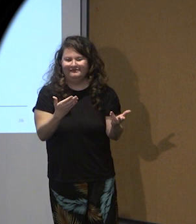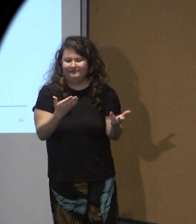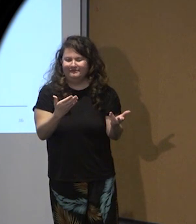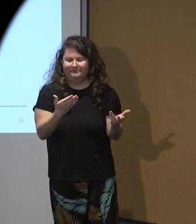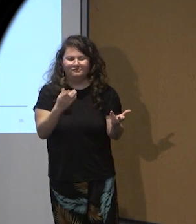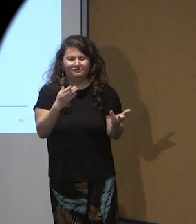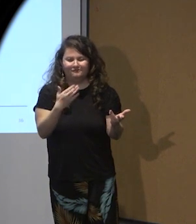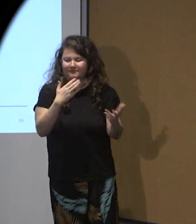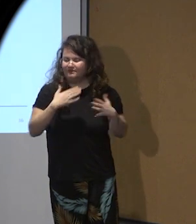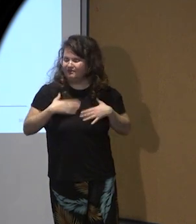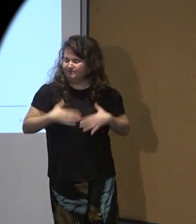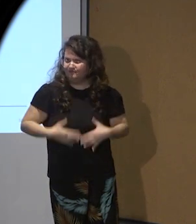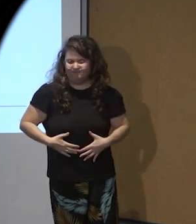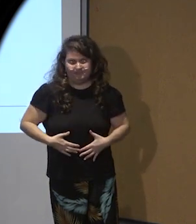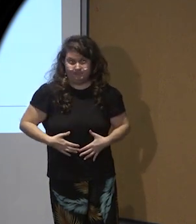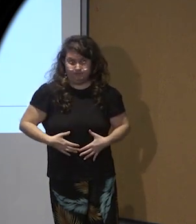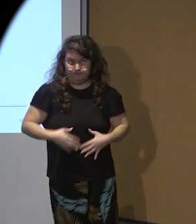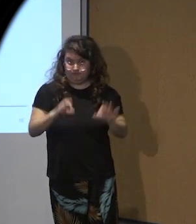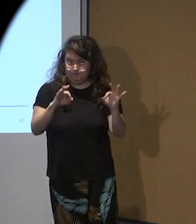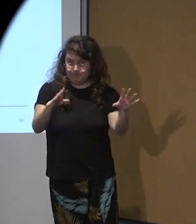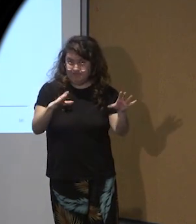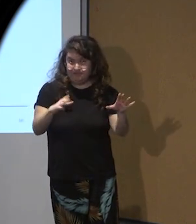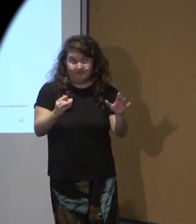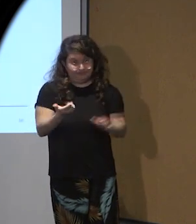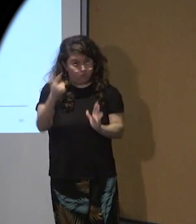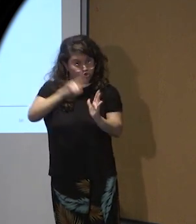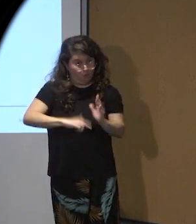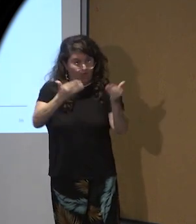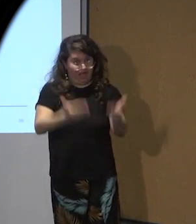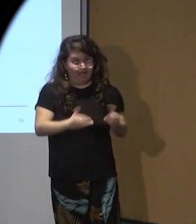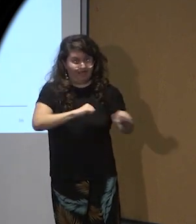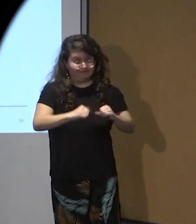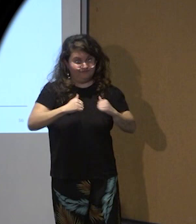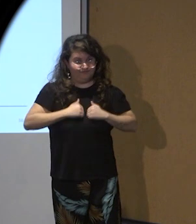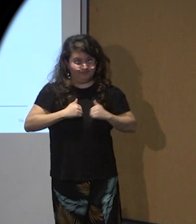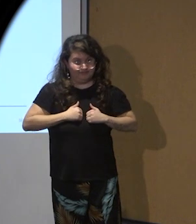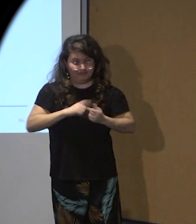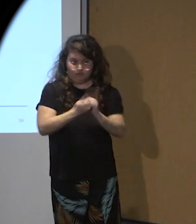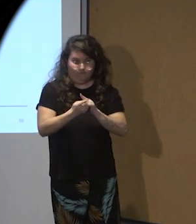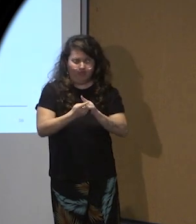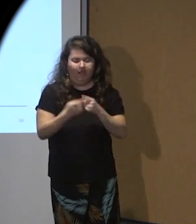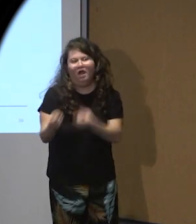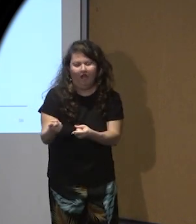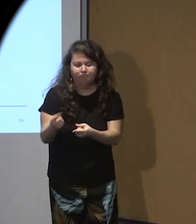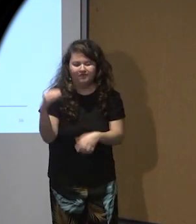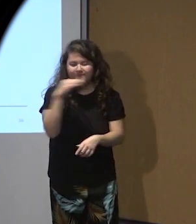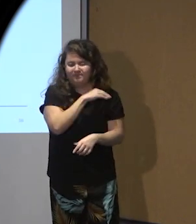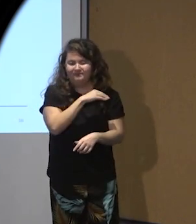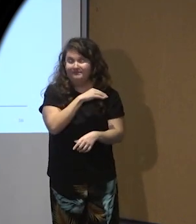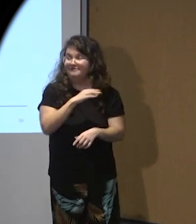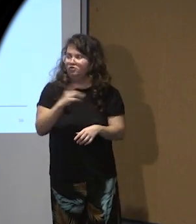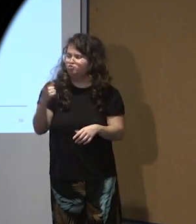une aptitude physique de sédentaire en 2 mois d'arrêt d'activité physique. Ah la vache, il ne faut pas s'arrêter. Et au plus on avance dans